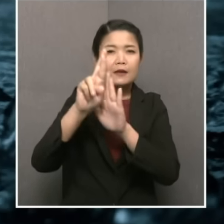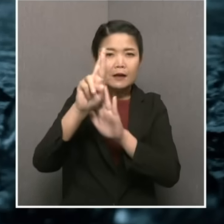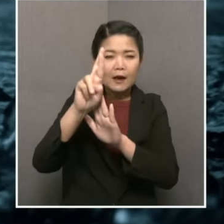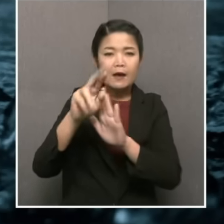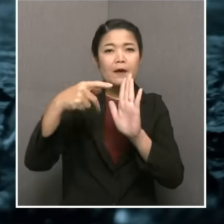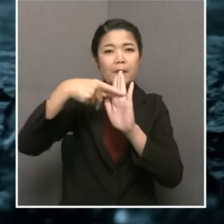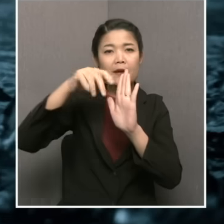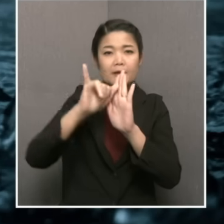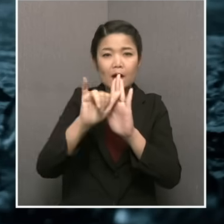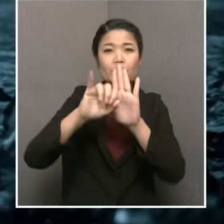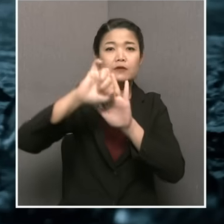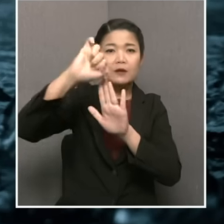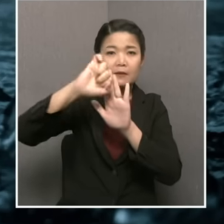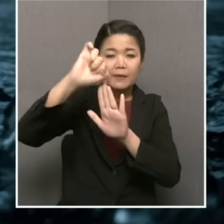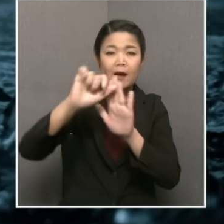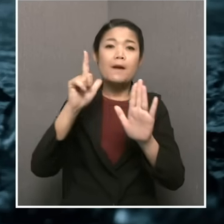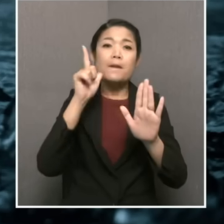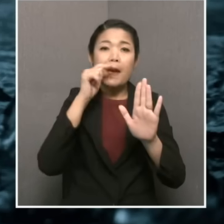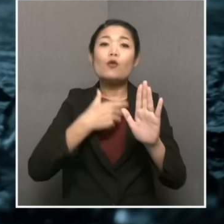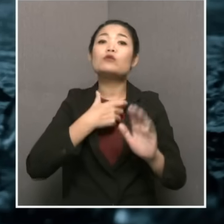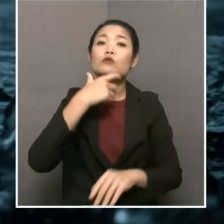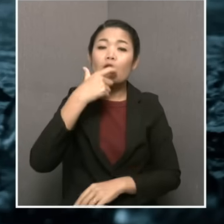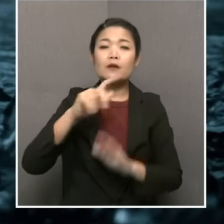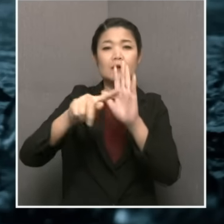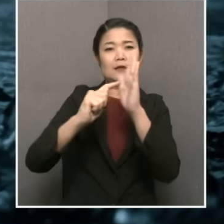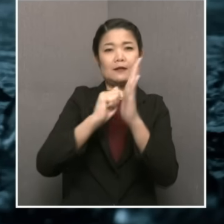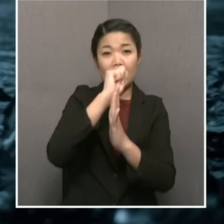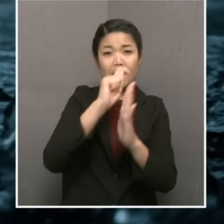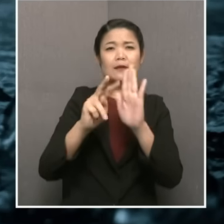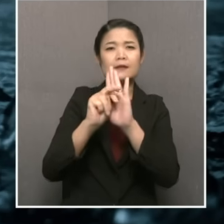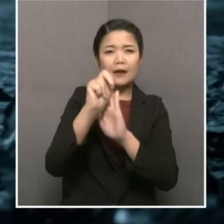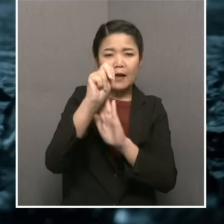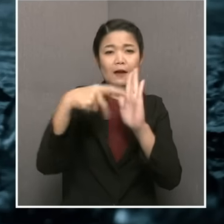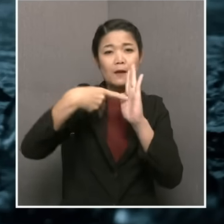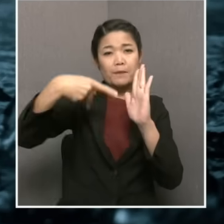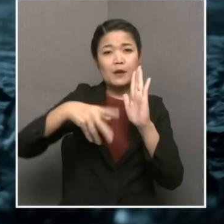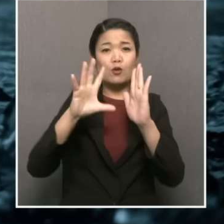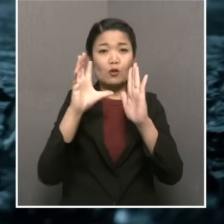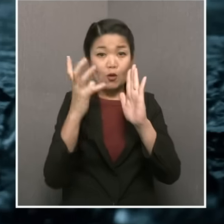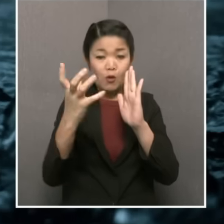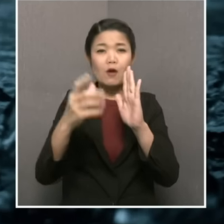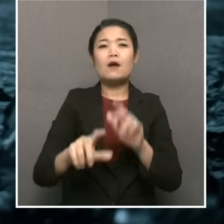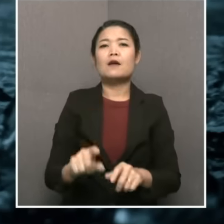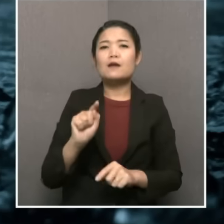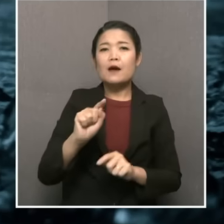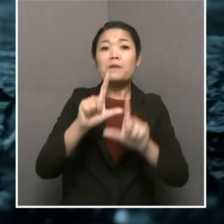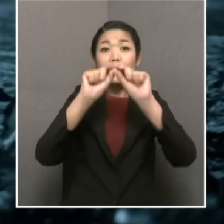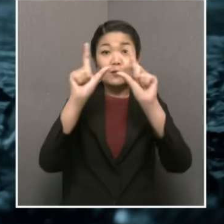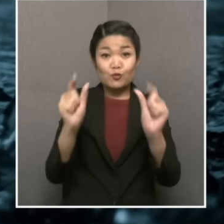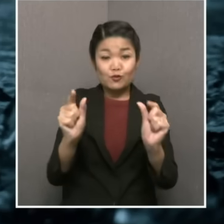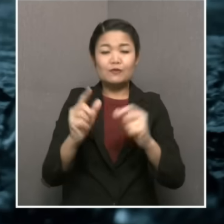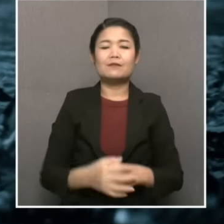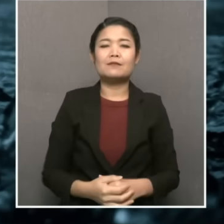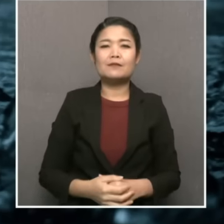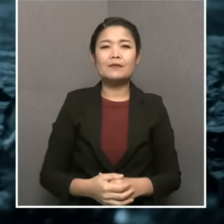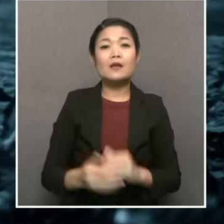พะเยาเชียงใหม่แม่ฮ่องสอนตากน่านพิษณุโลกและจังหวัดเพชรบูรณ์ส่วนภาคตะวัน